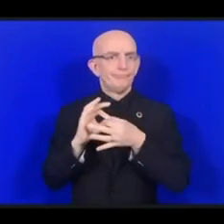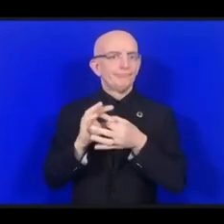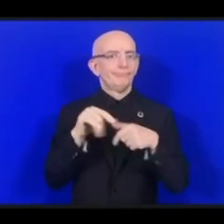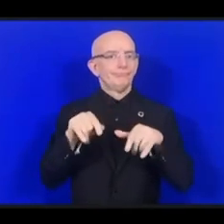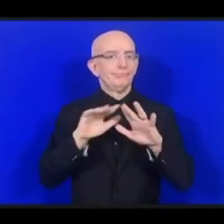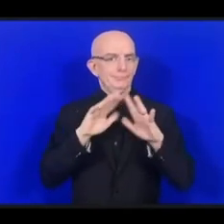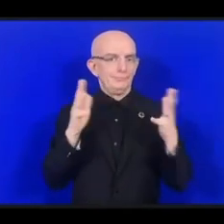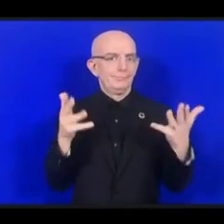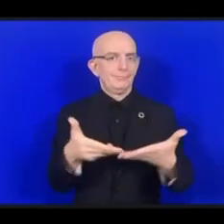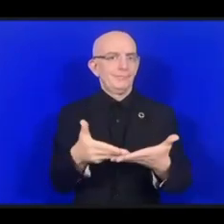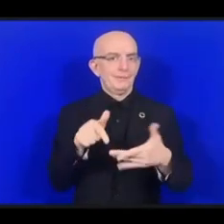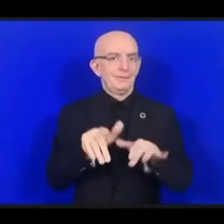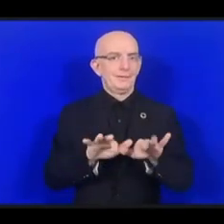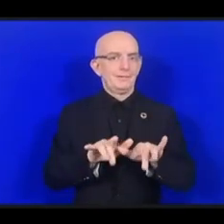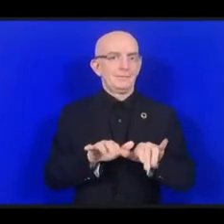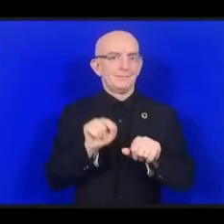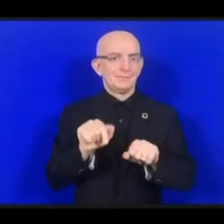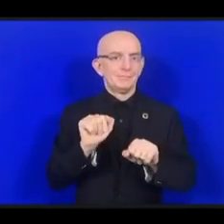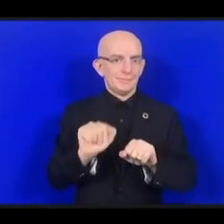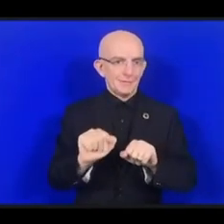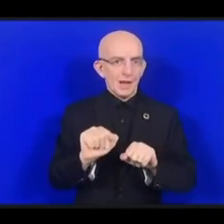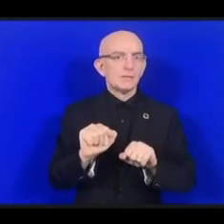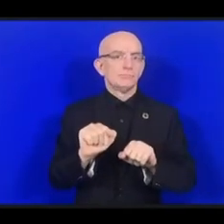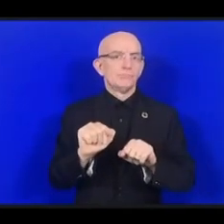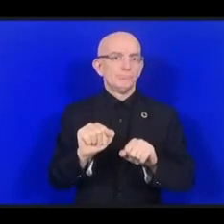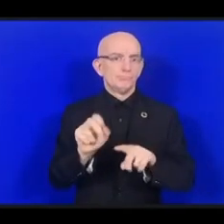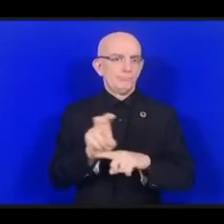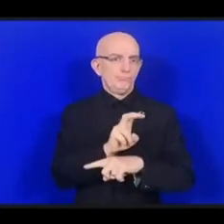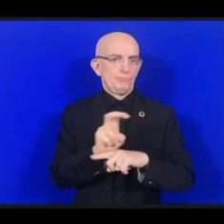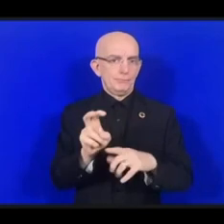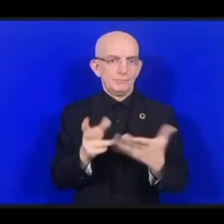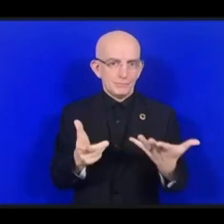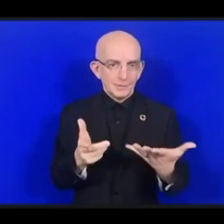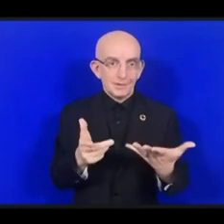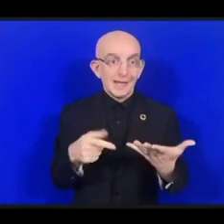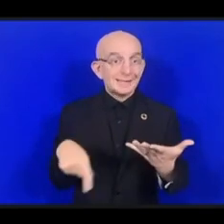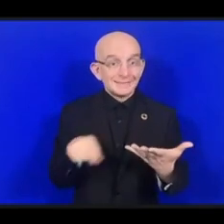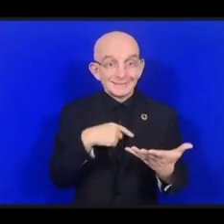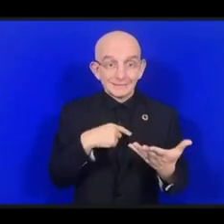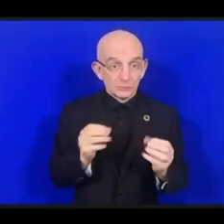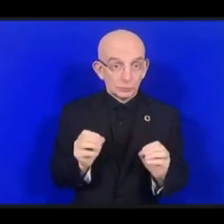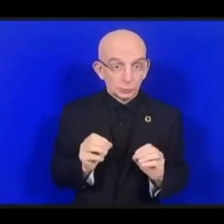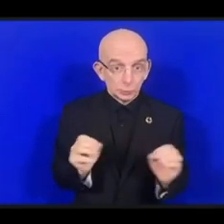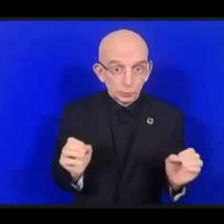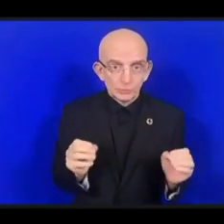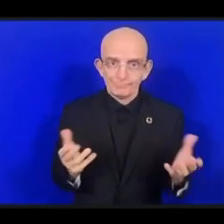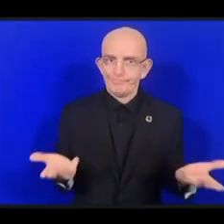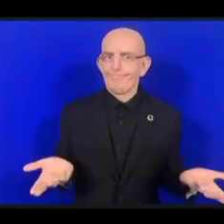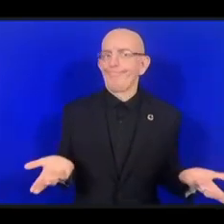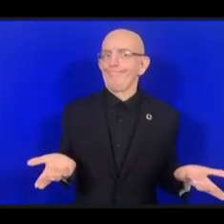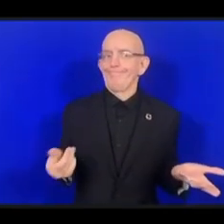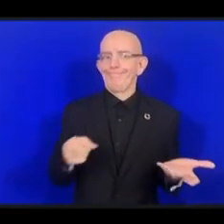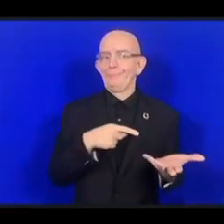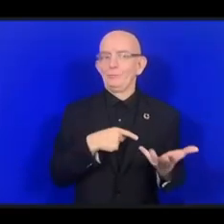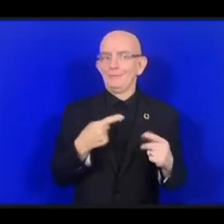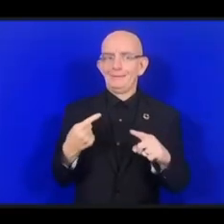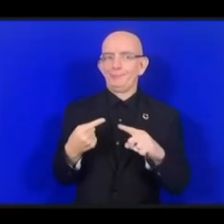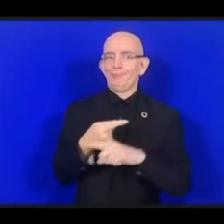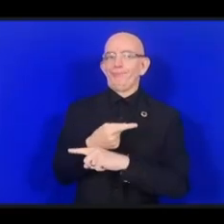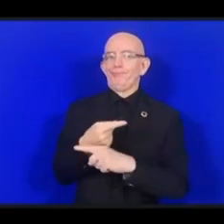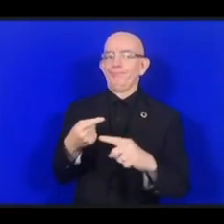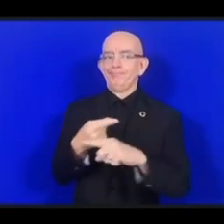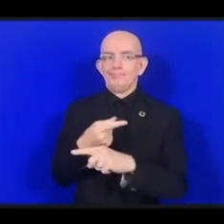所需要的想要的互联网。第二呢，我们要确保开放的、自由的和包容的互联